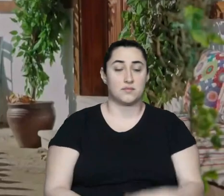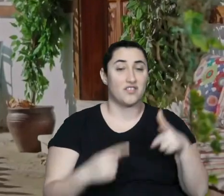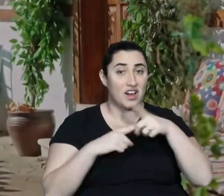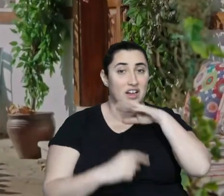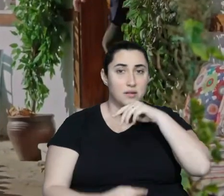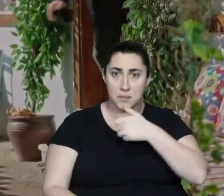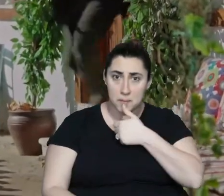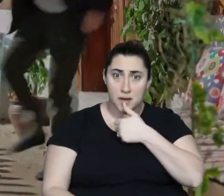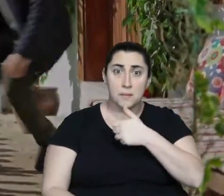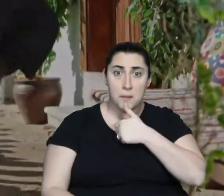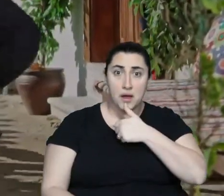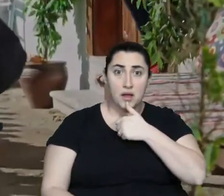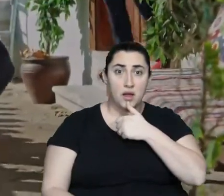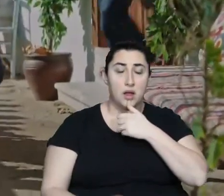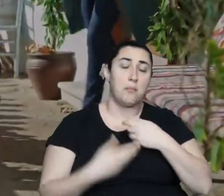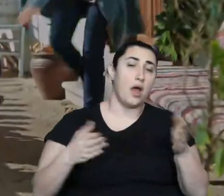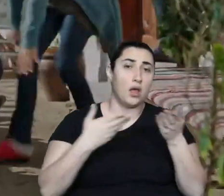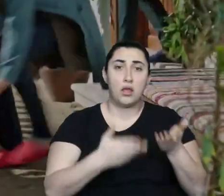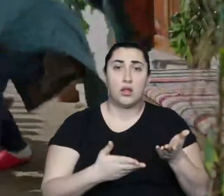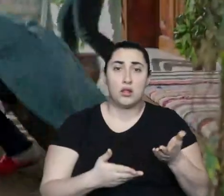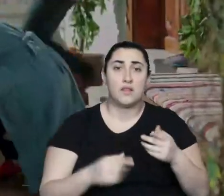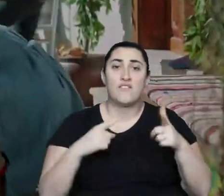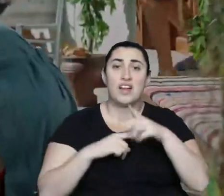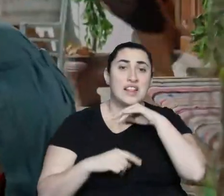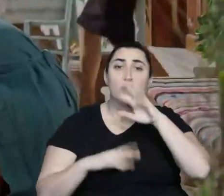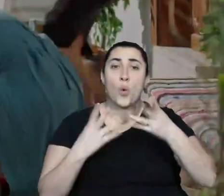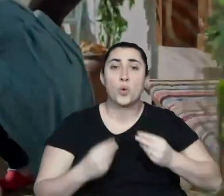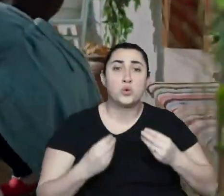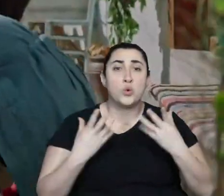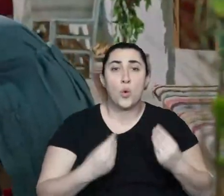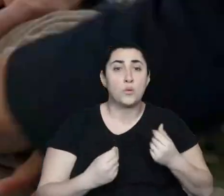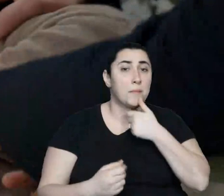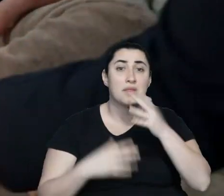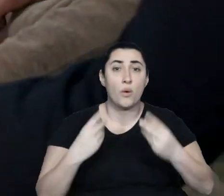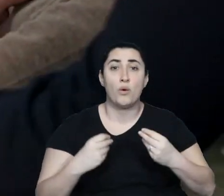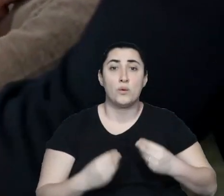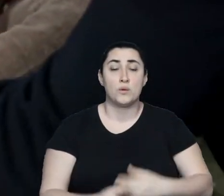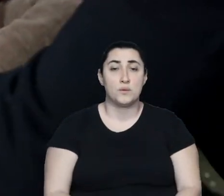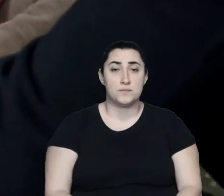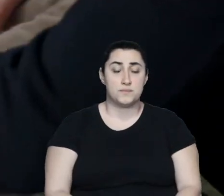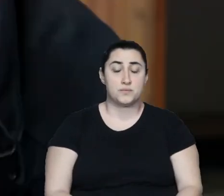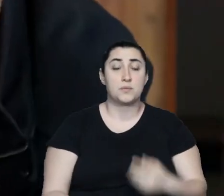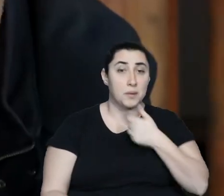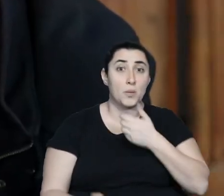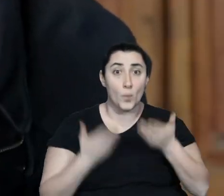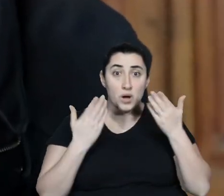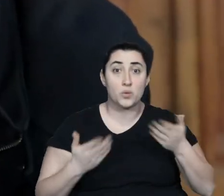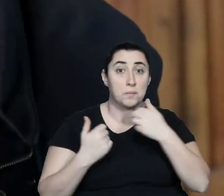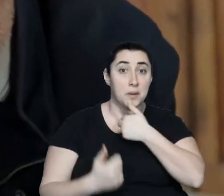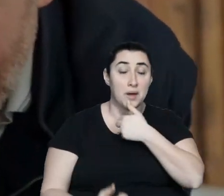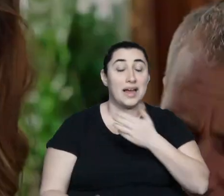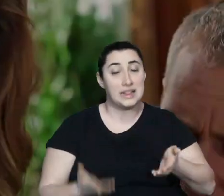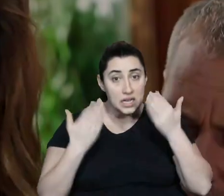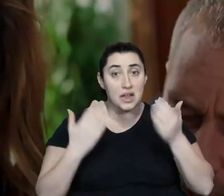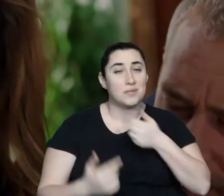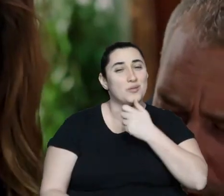dede! Baba! Baba! Yıldı bir anda yere. Hadi Fatih ne oldu? Dede ne oldu? Baba neyin var? Dede! Baba uyan! Baba hadi